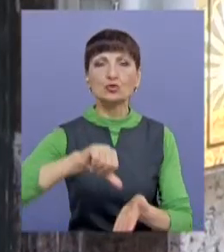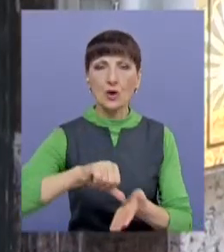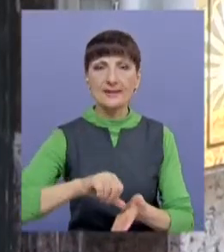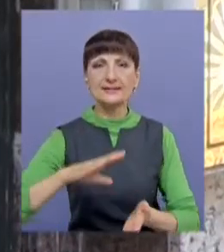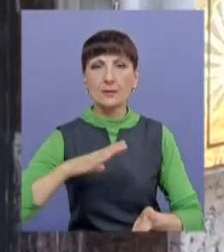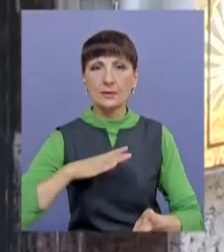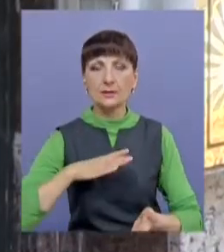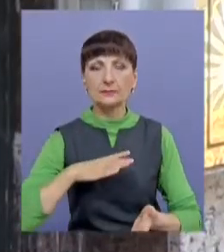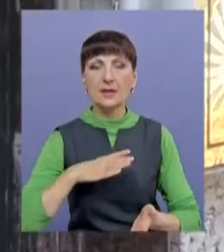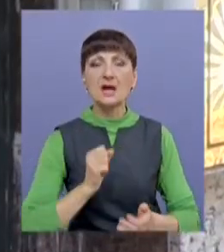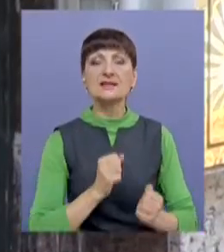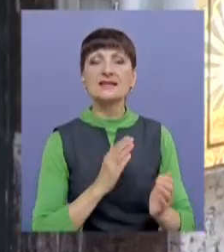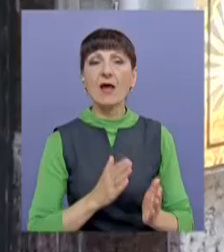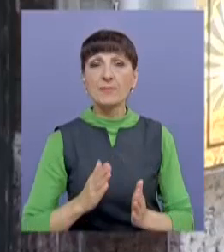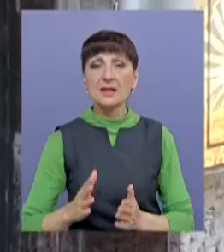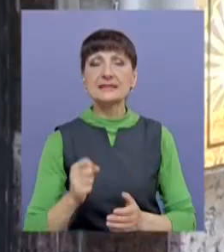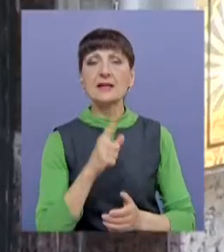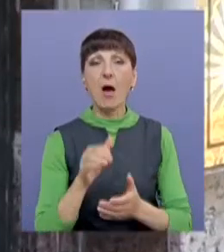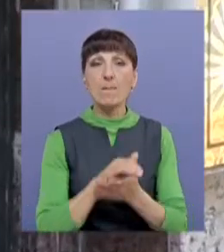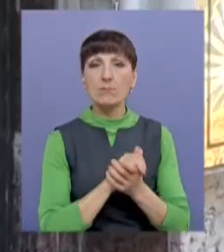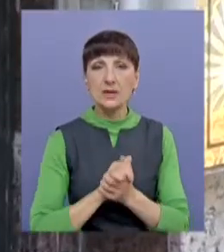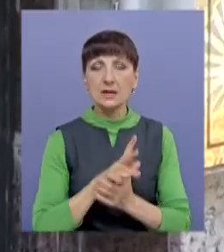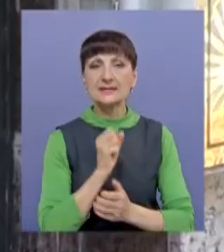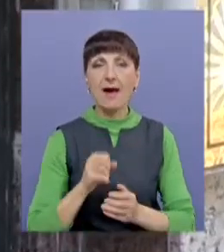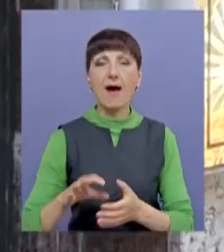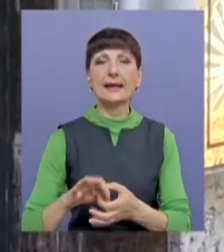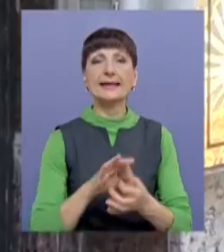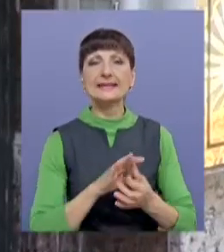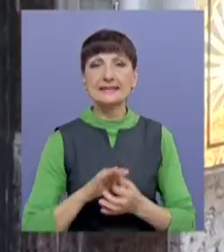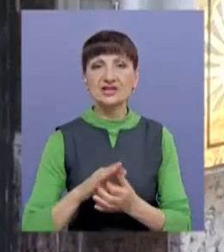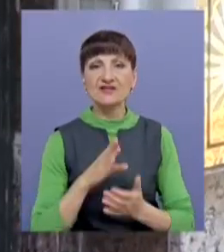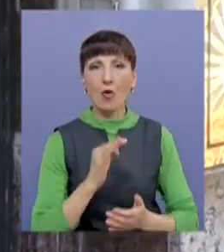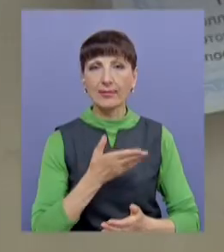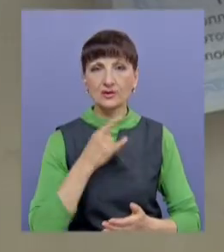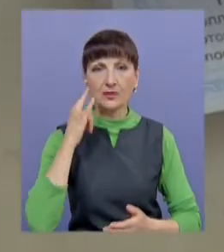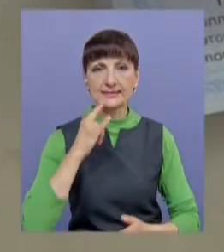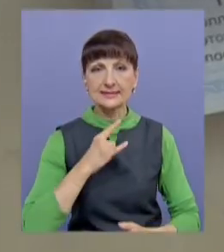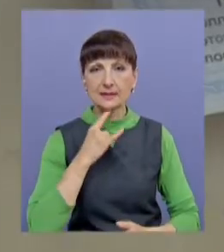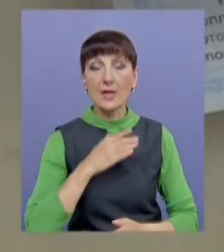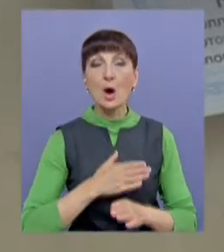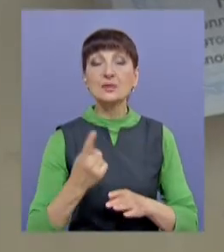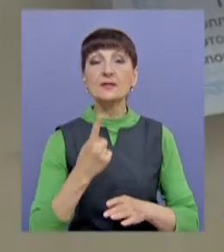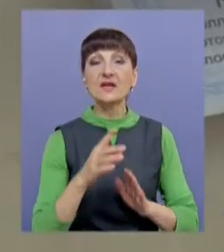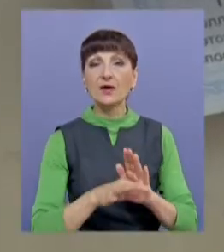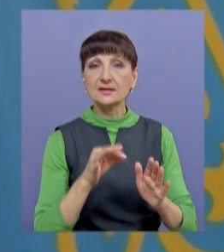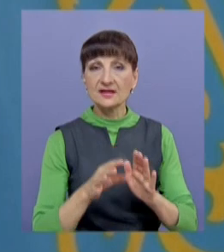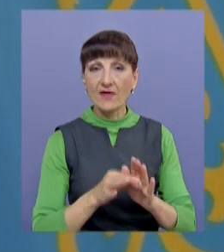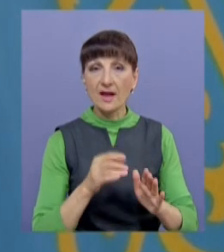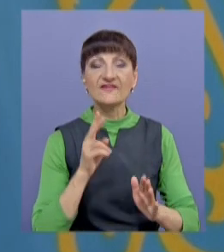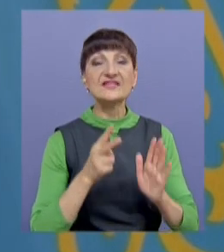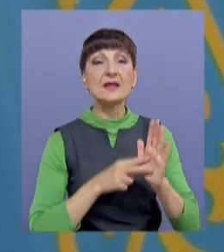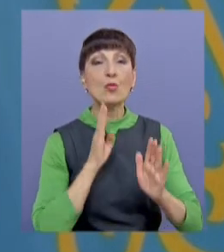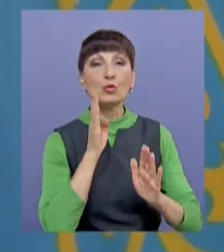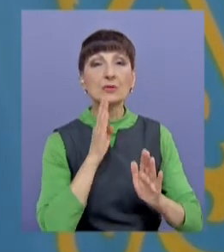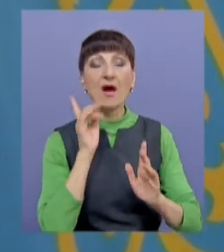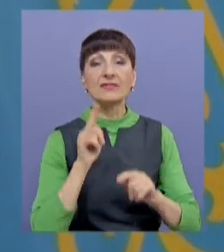за стабильность, за мир, за единство в нашей стране. После первых проголосовавших в 7 утра